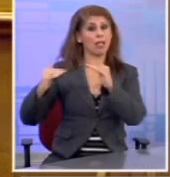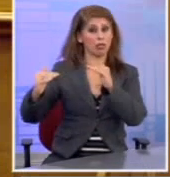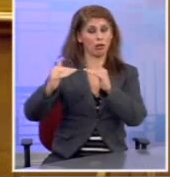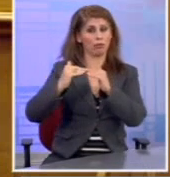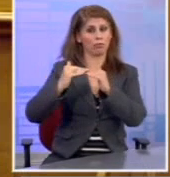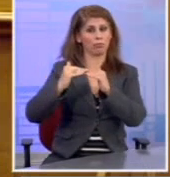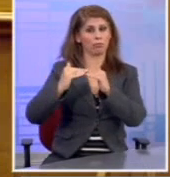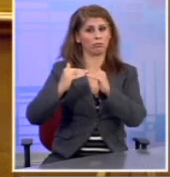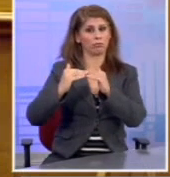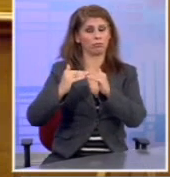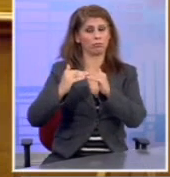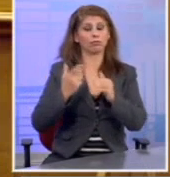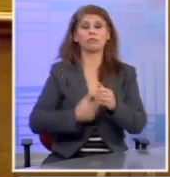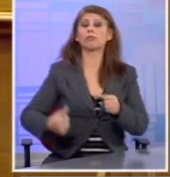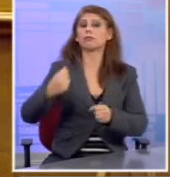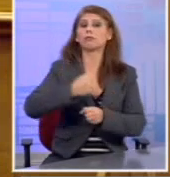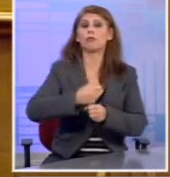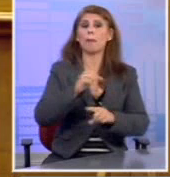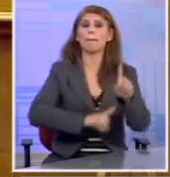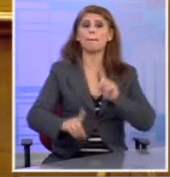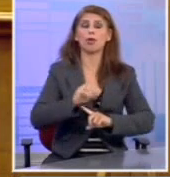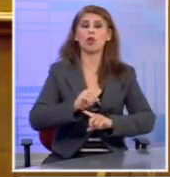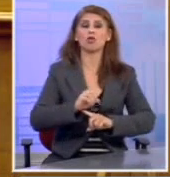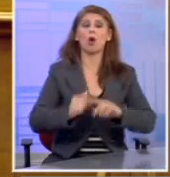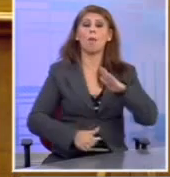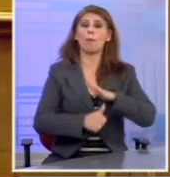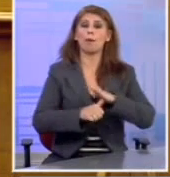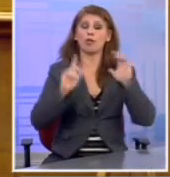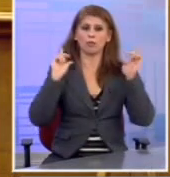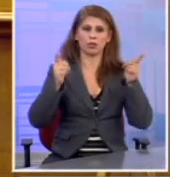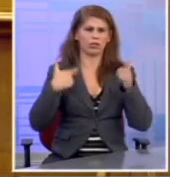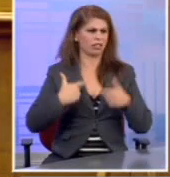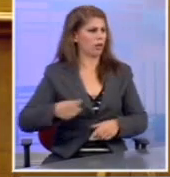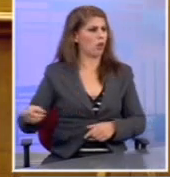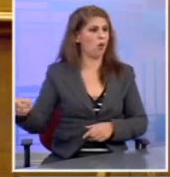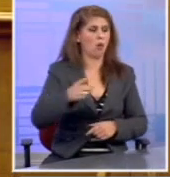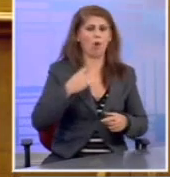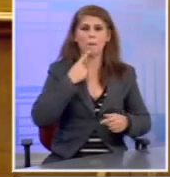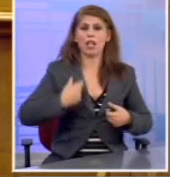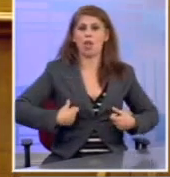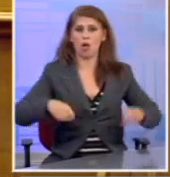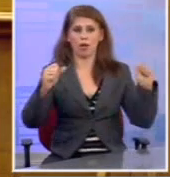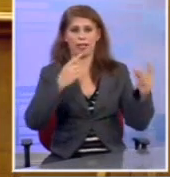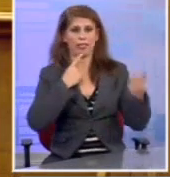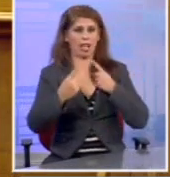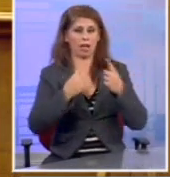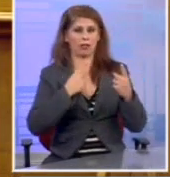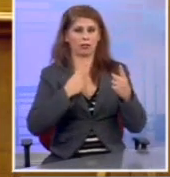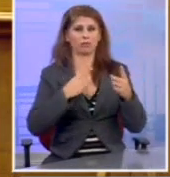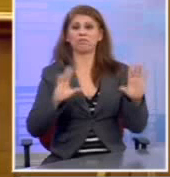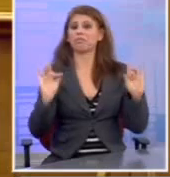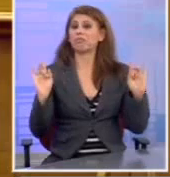υπό τον Πρόεδρο της Δημοκρατίας, των πολιτικών αρχηγών. Αρνηθήκατε το διάλογο. Αρνηθήκατε καν να